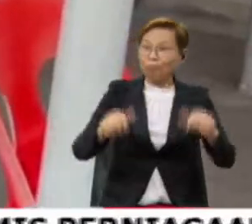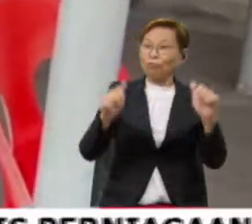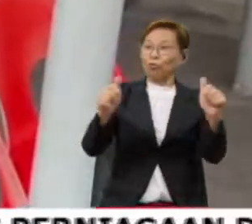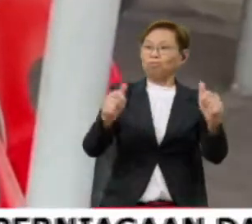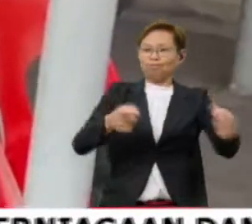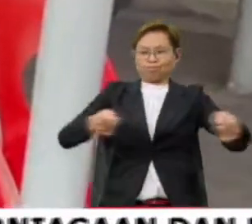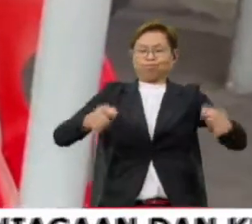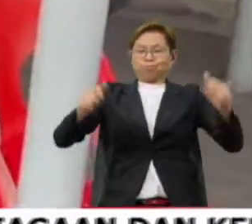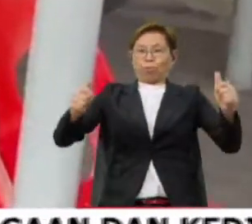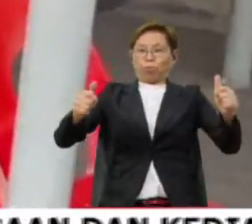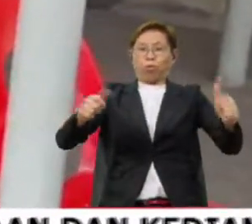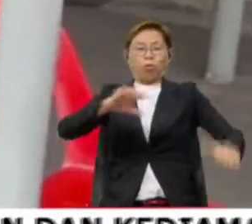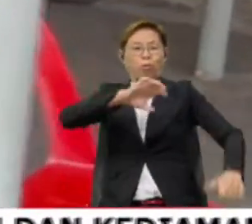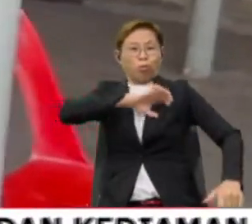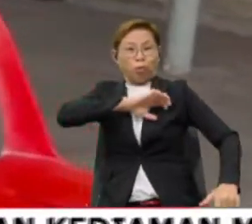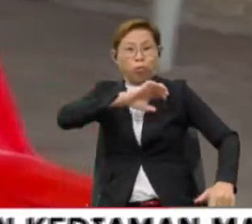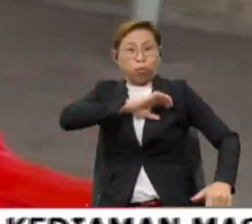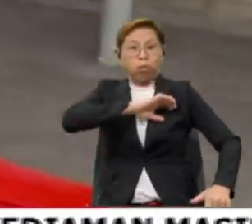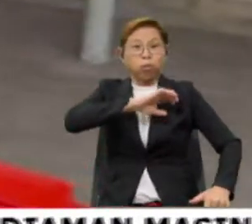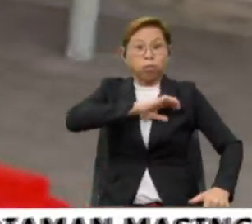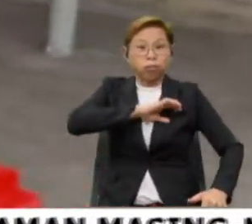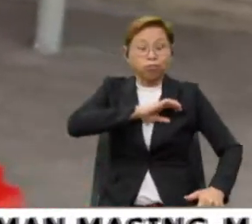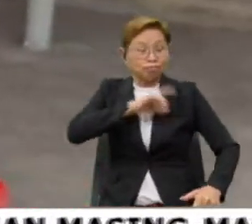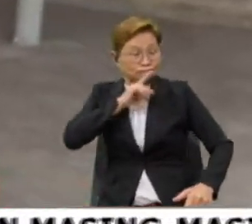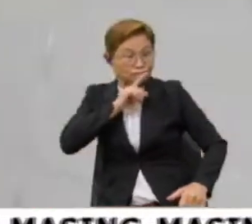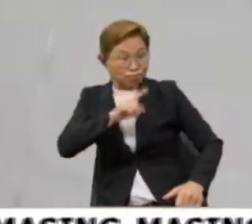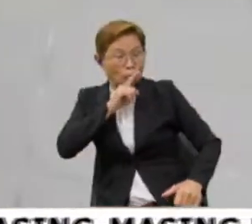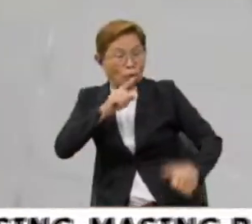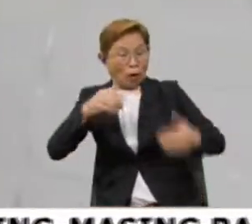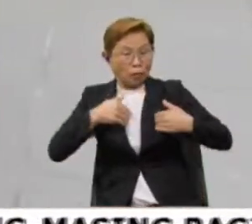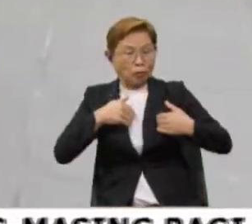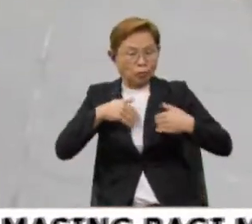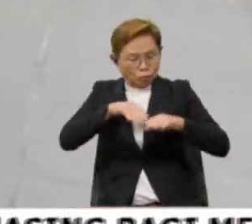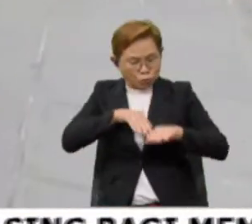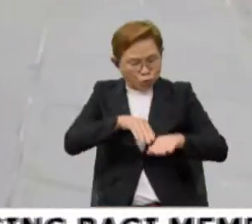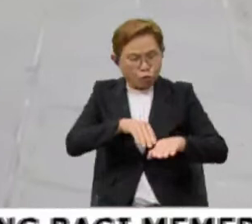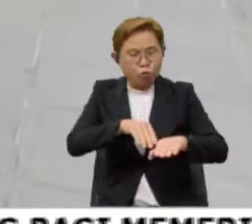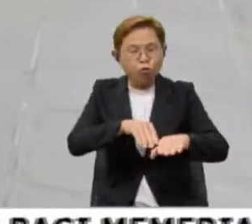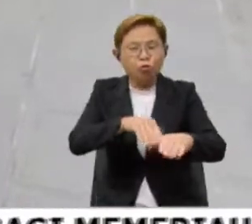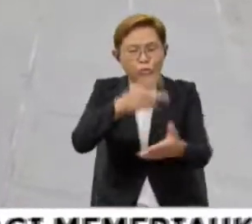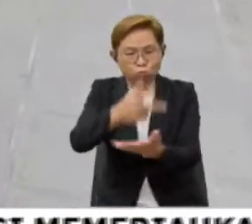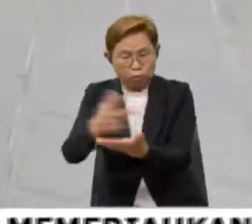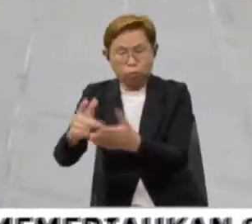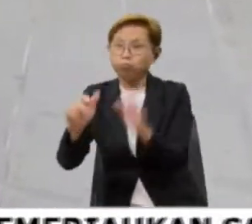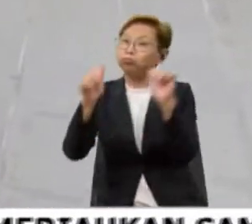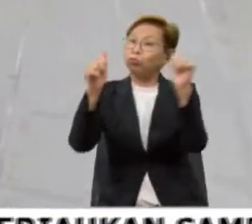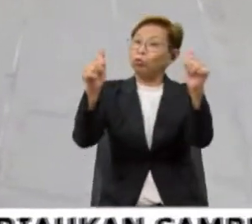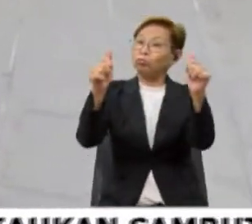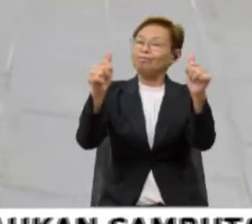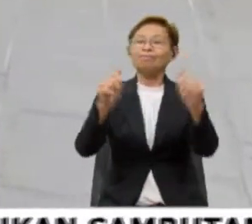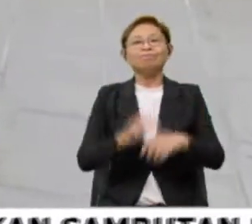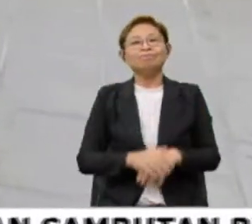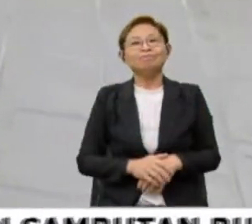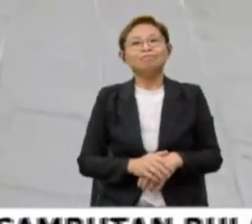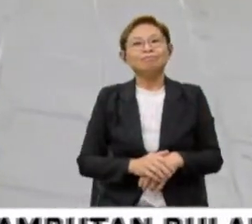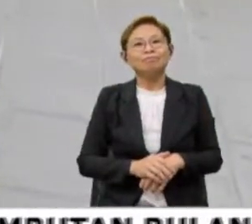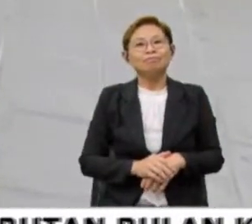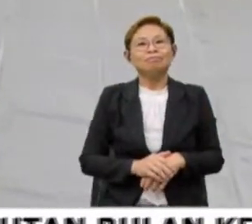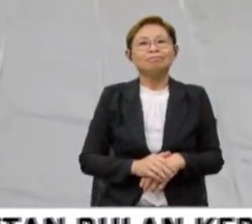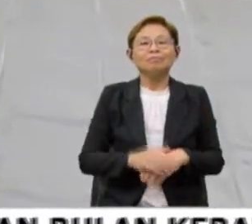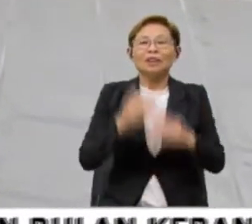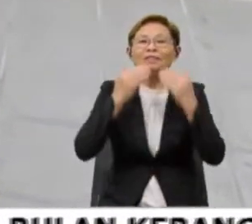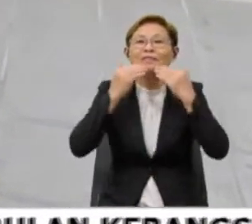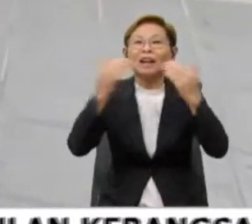dan terkawal bila mana anggota-anggota keselamatan memastikan aliran trafik dan parkir berada dalam keadaan baik dan sempurna. Terima kasih juga kepada